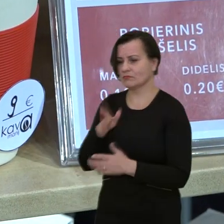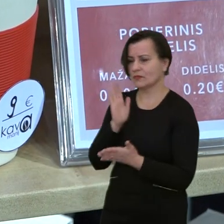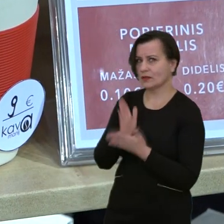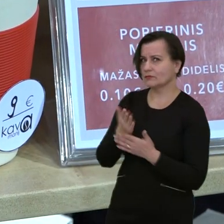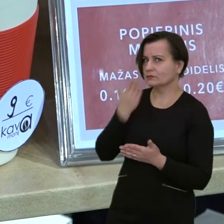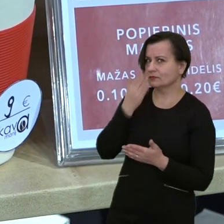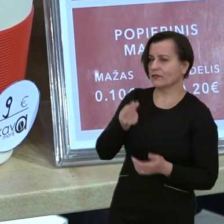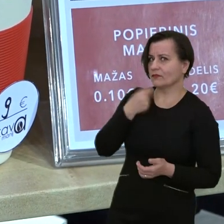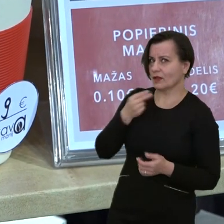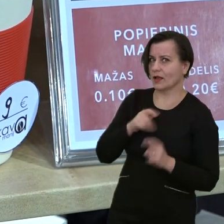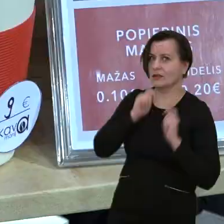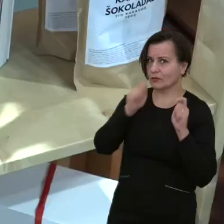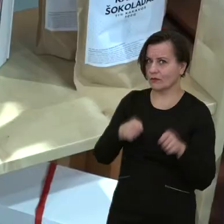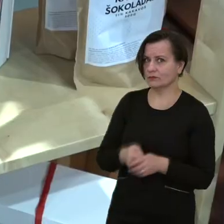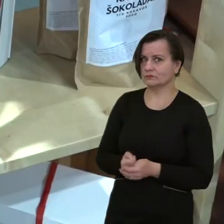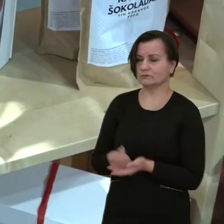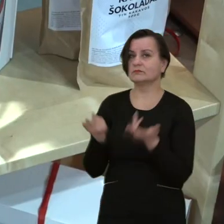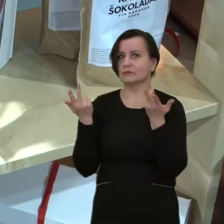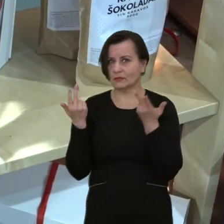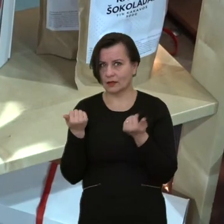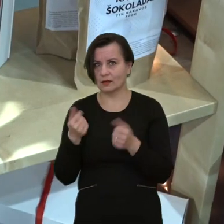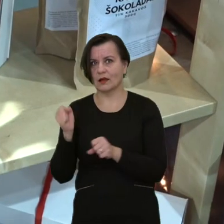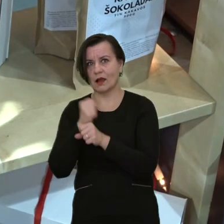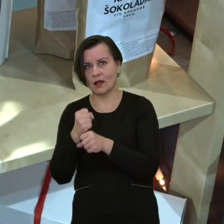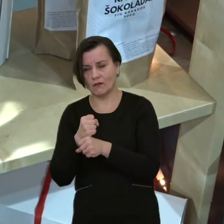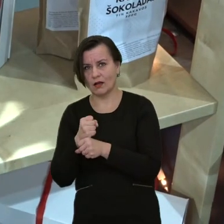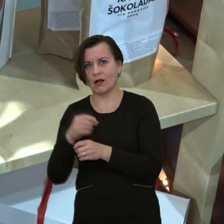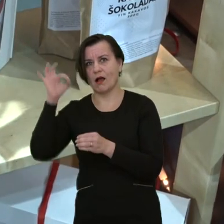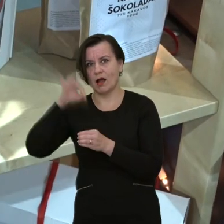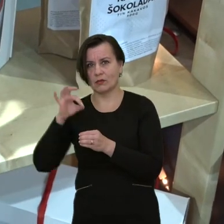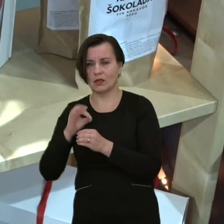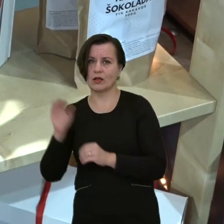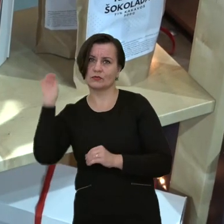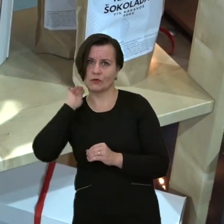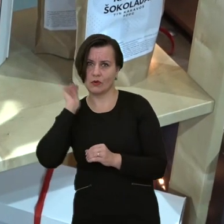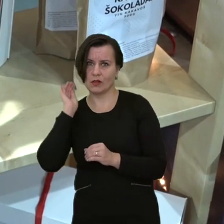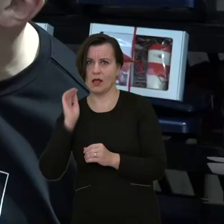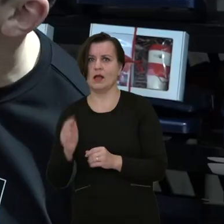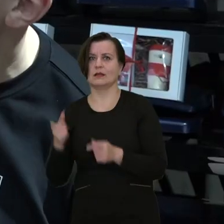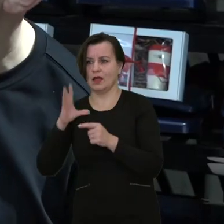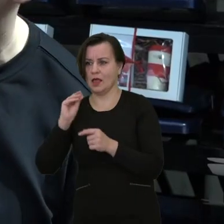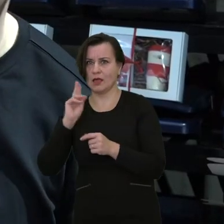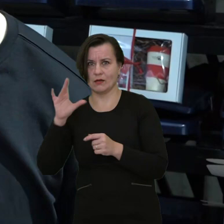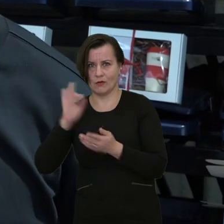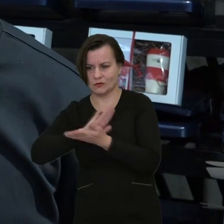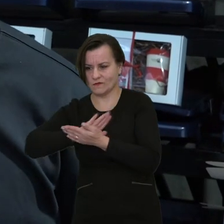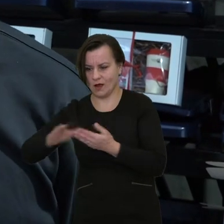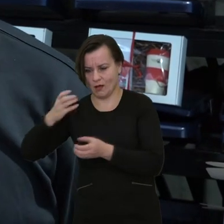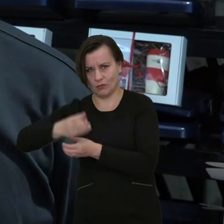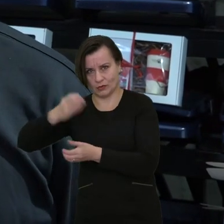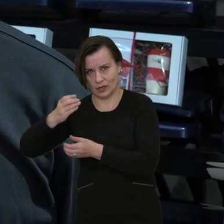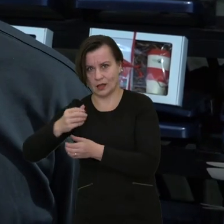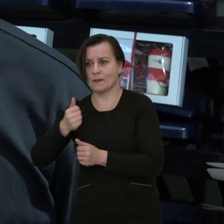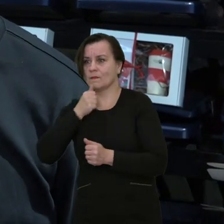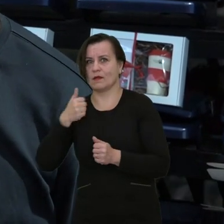yra valgomos, skanis, kvepiančias dovanas? Taip, tai kava, arbata, šokoladai, daugkartiniai eko podeliai, linko